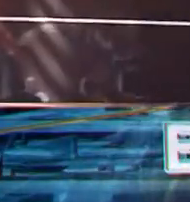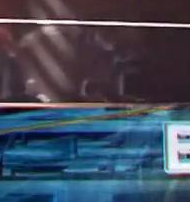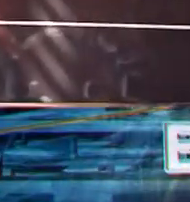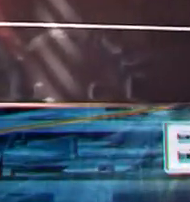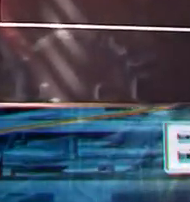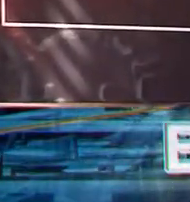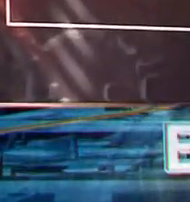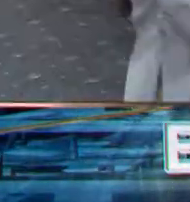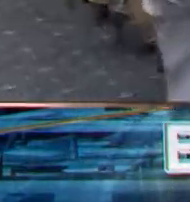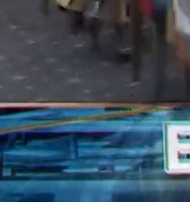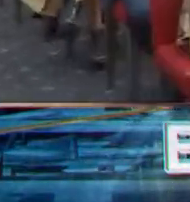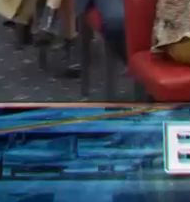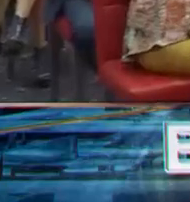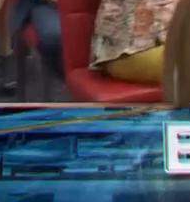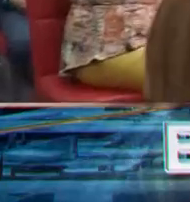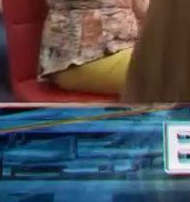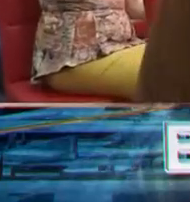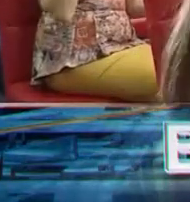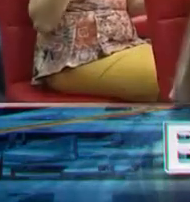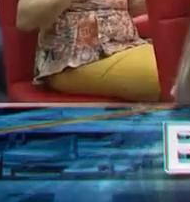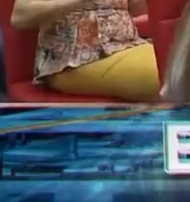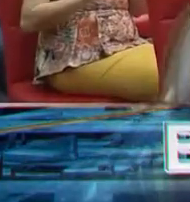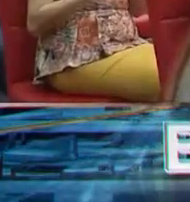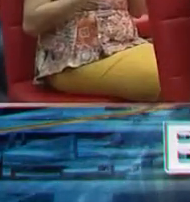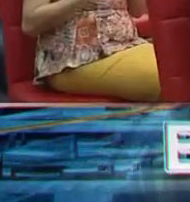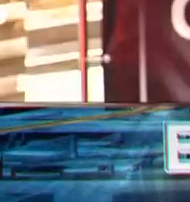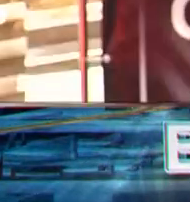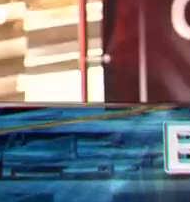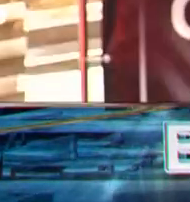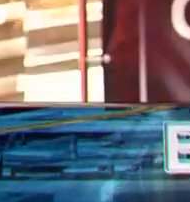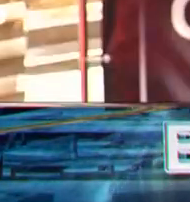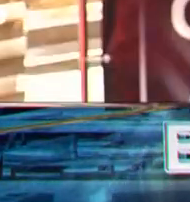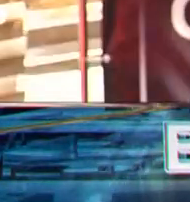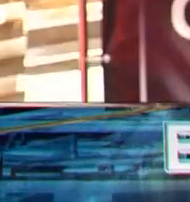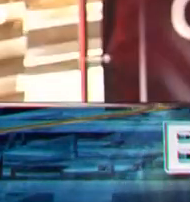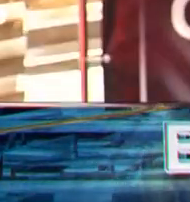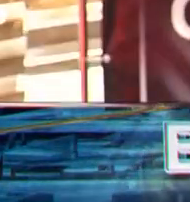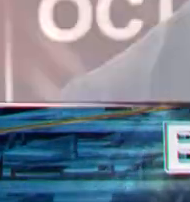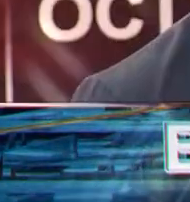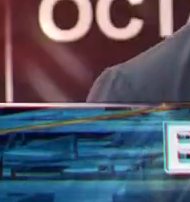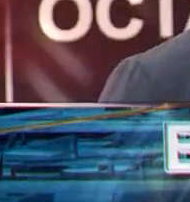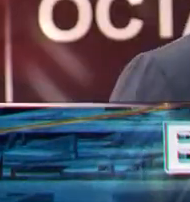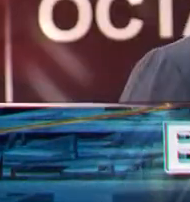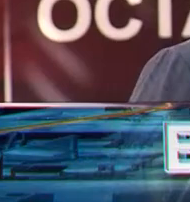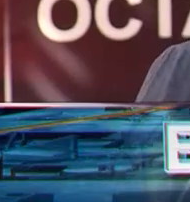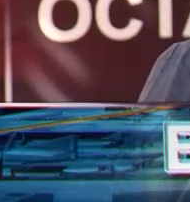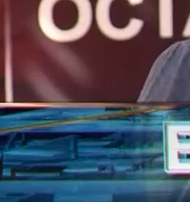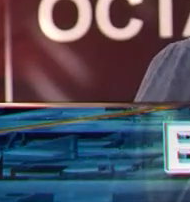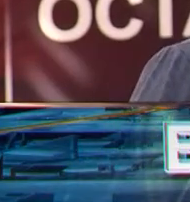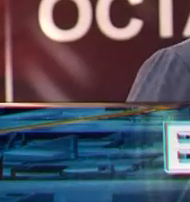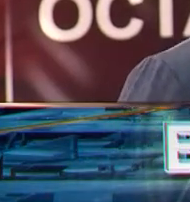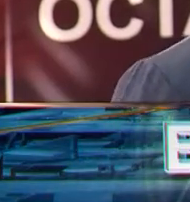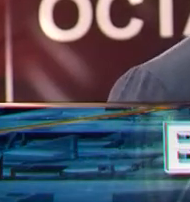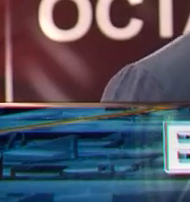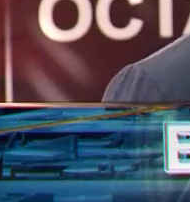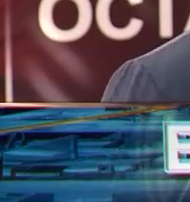Қалам ұстаған қауымға құрмет. Бүгін жетсулық жүзге жоқ бағы өкілі марапатталды. Енді жұмыстың оңай жоқ. Ары қарайда шығармашылықпен